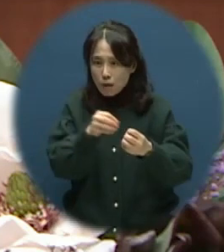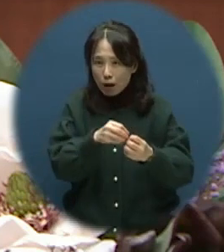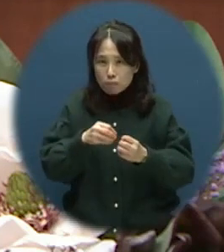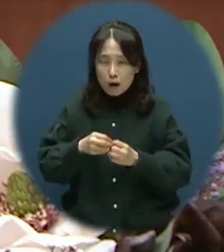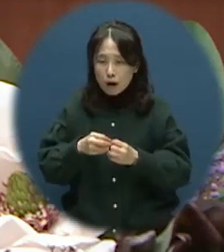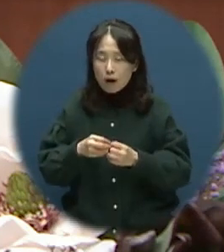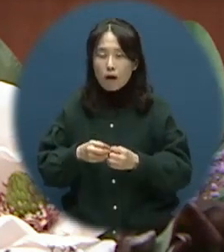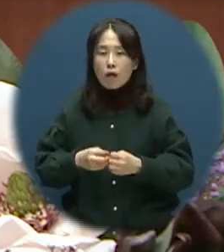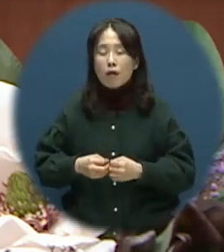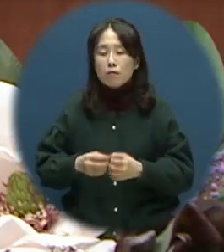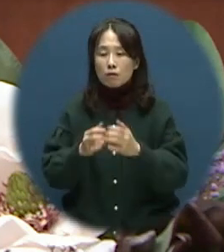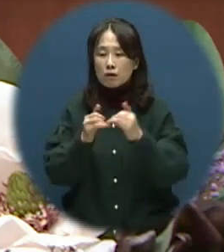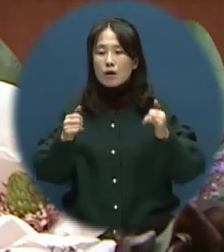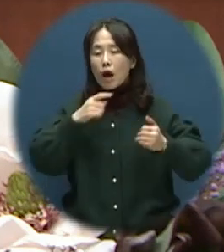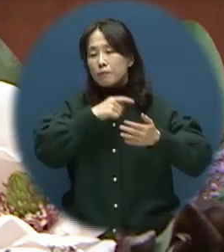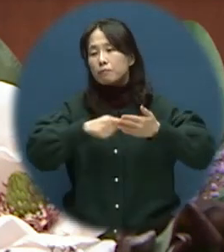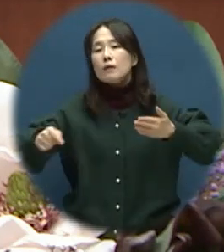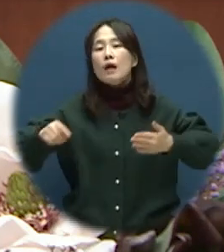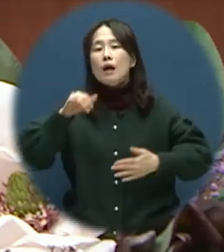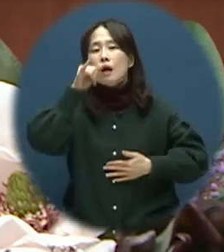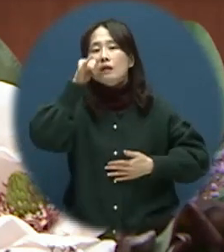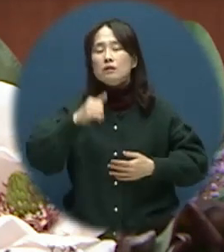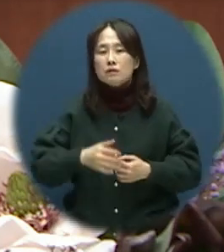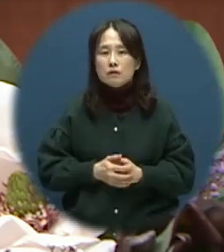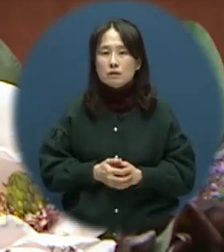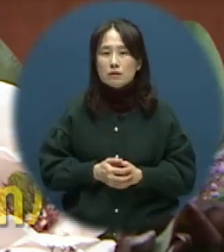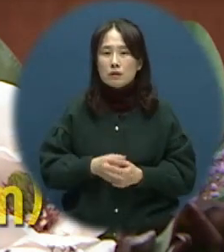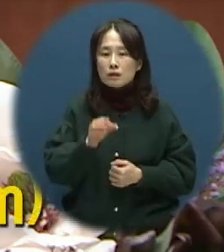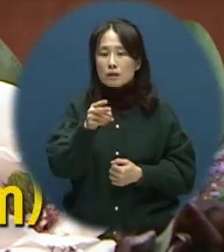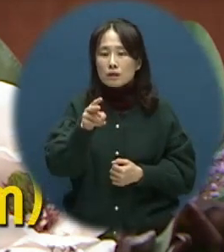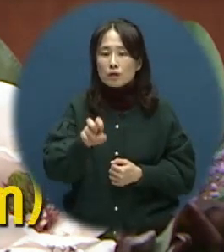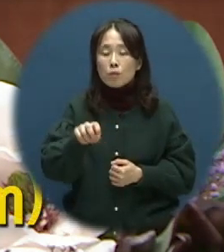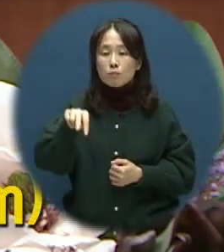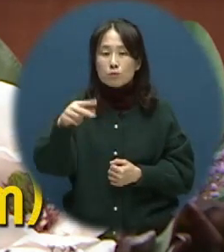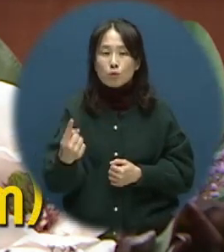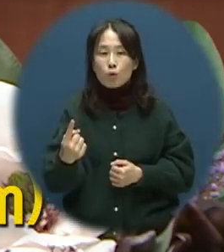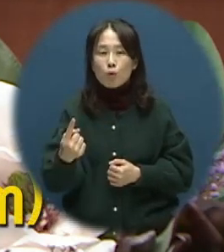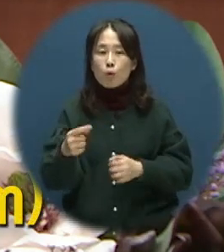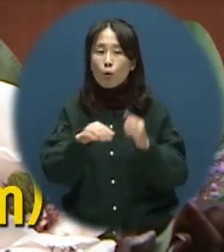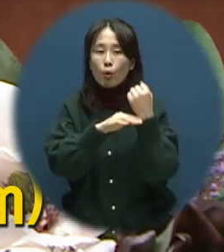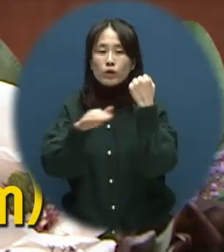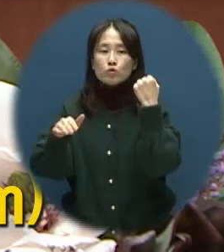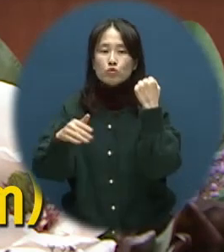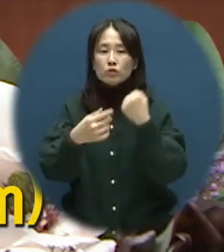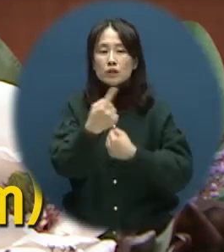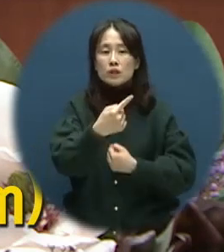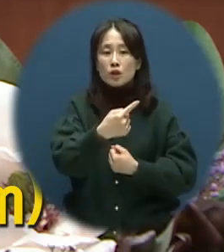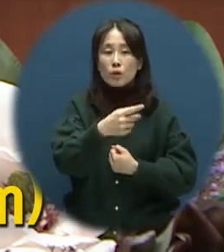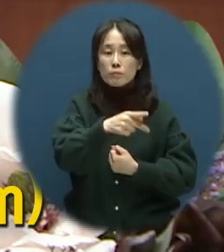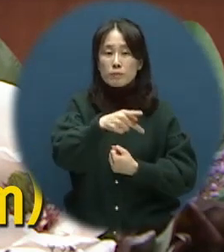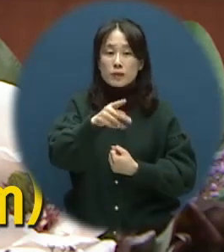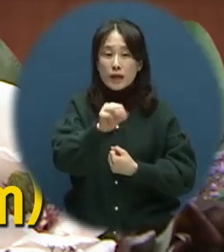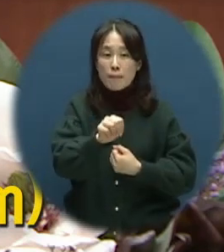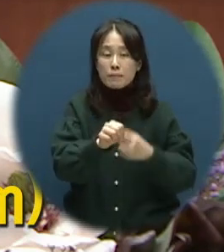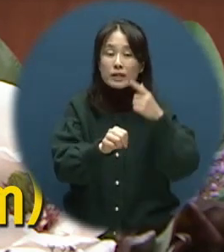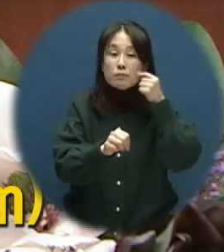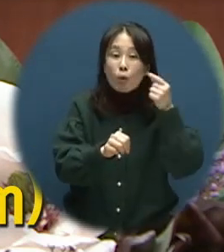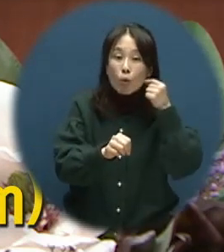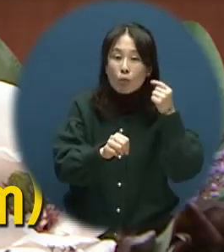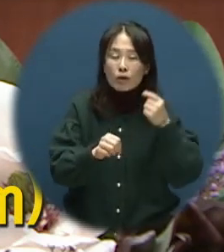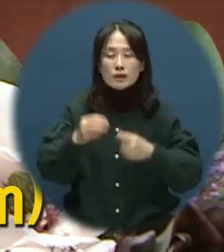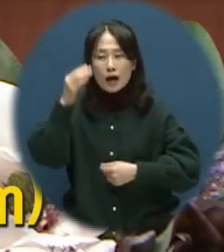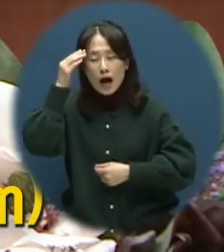일본은 시멘트 공장에 들어가는 폐기물의 염소 기준이 1000ppm, 0.1%예요. 음흠. 근데 우리는 2%니까 20배예요.